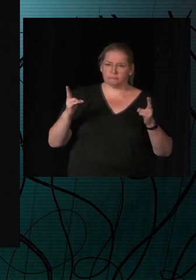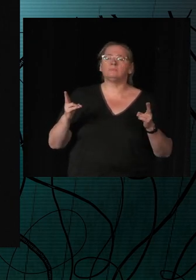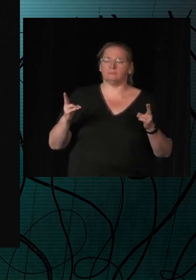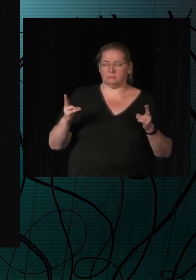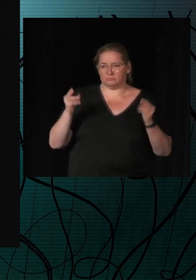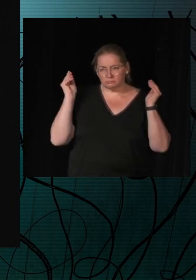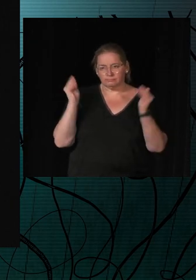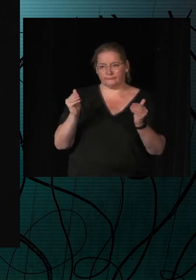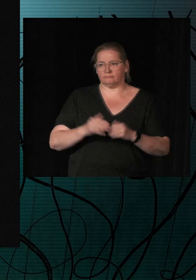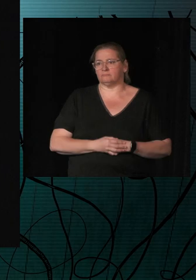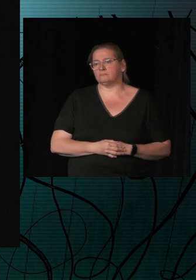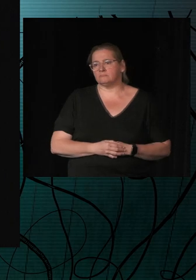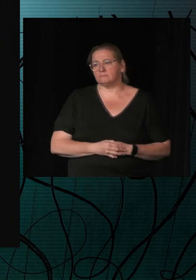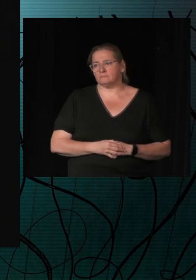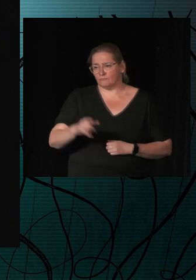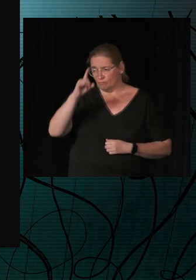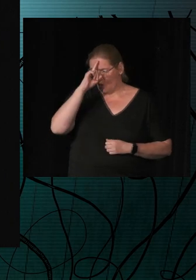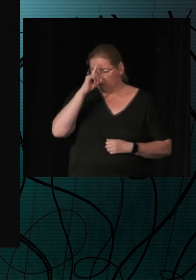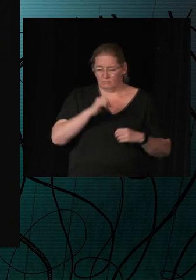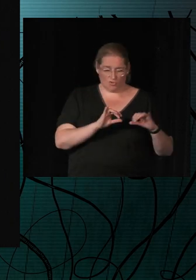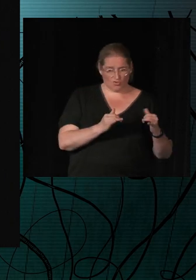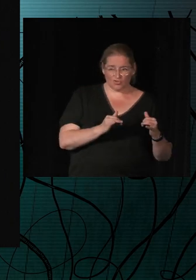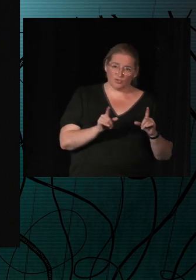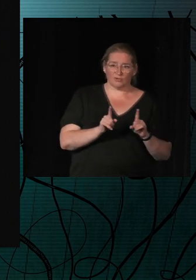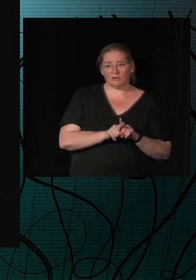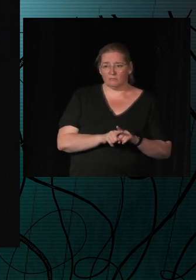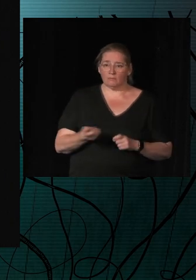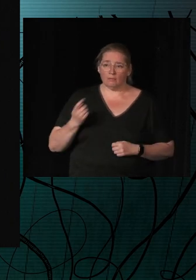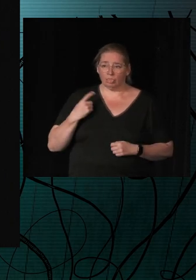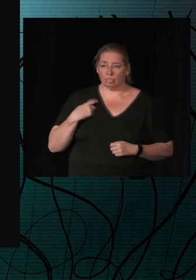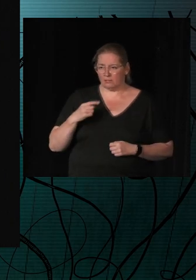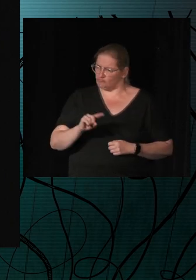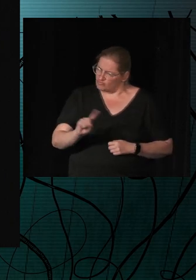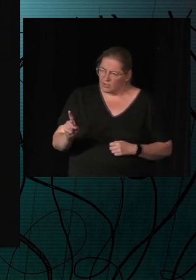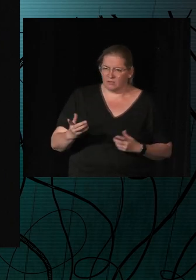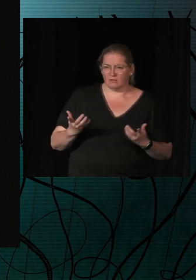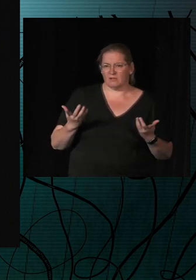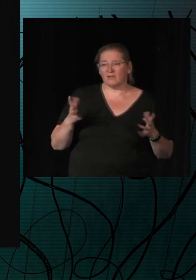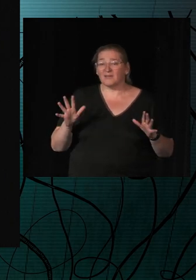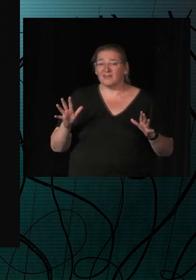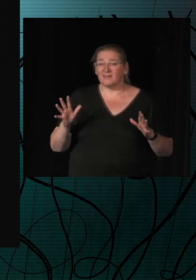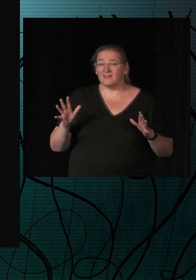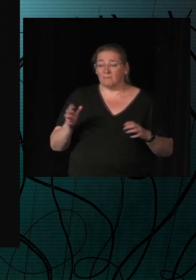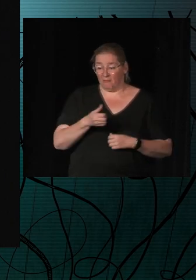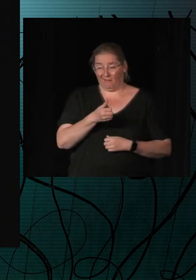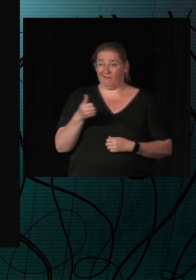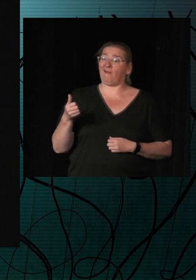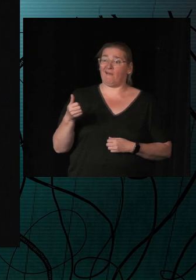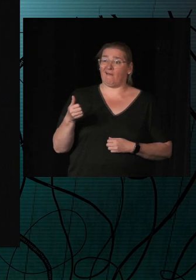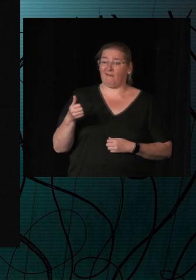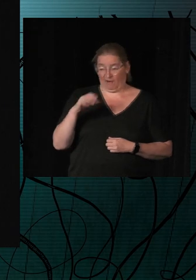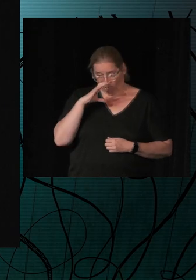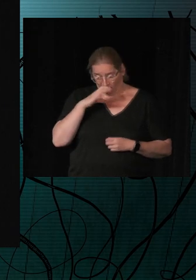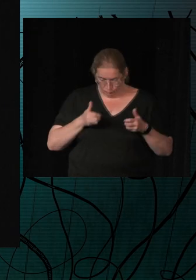on est enfin voilà encore une fois le jeu je dirais pas qu'il est secondaire mais si mon seul intérêt c'est de jouer au jeu ben je le fais toute seul dans ces